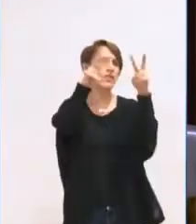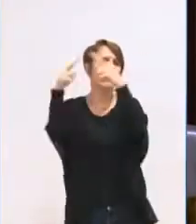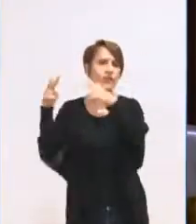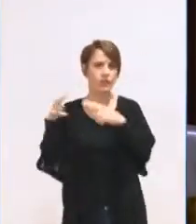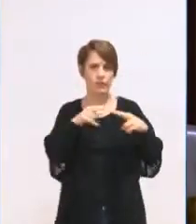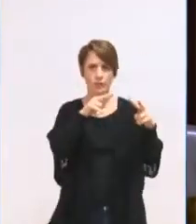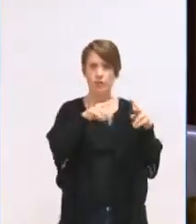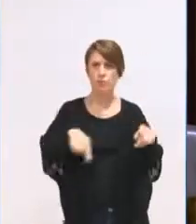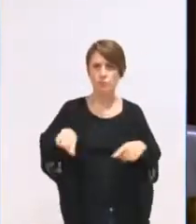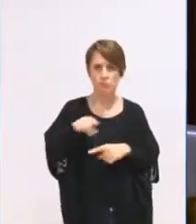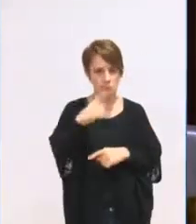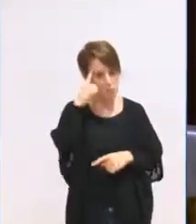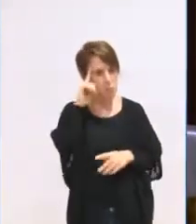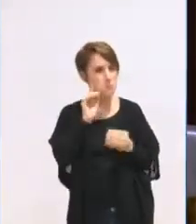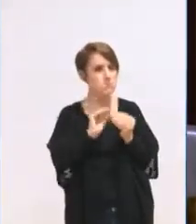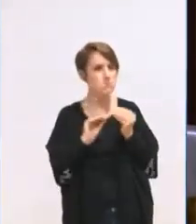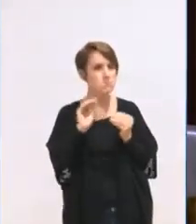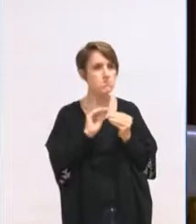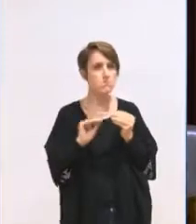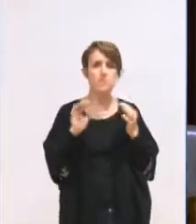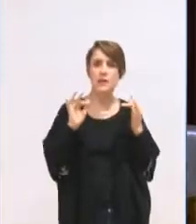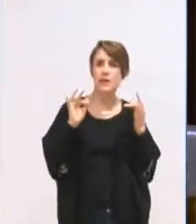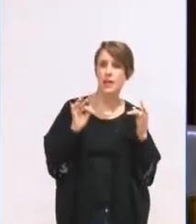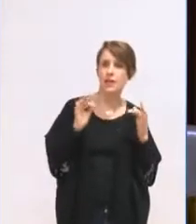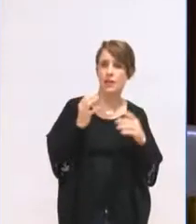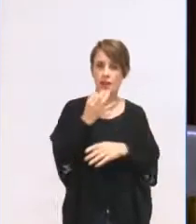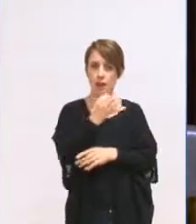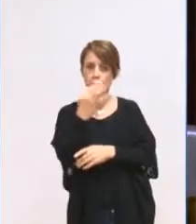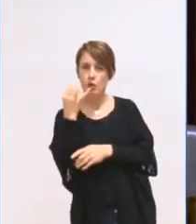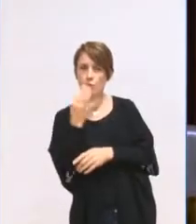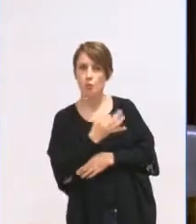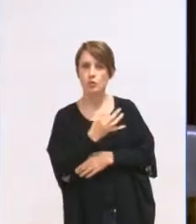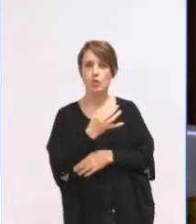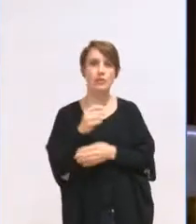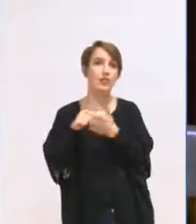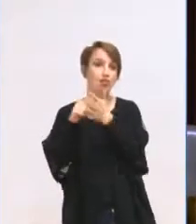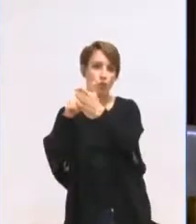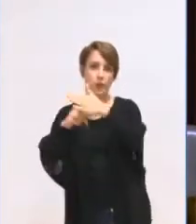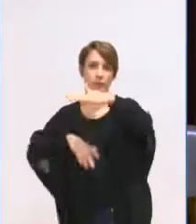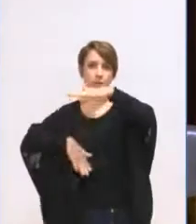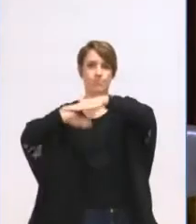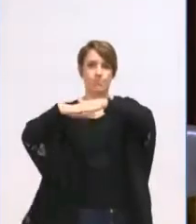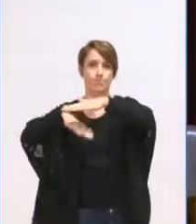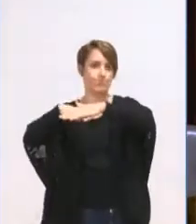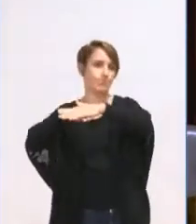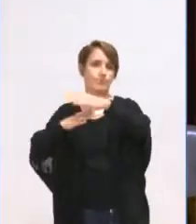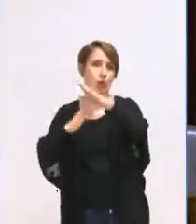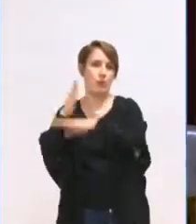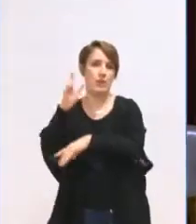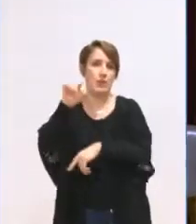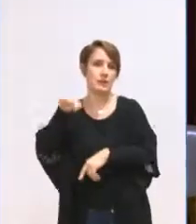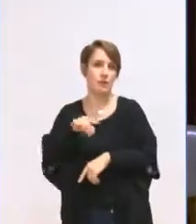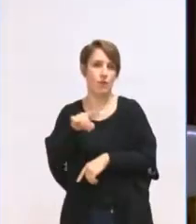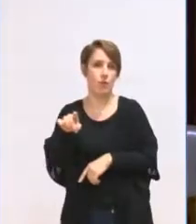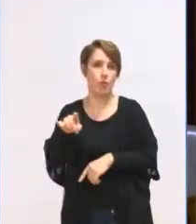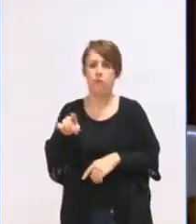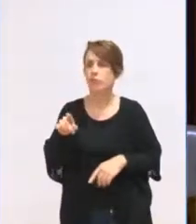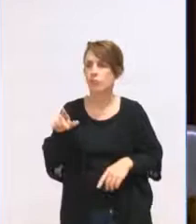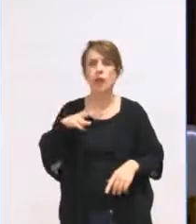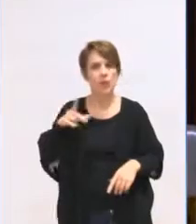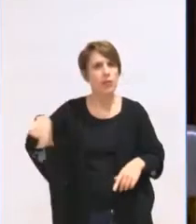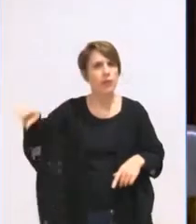de questions sur cette question du ratio d'endettement à respecter. Certains même estiment qu'elle ne tient pas la